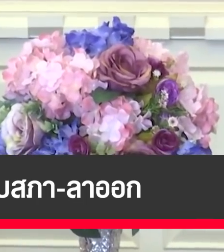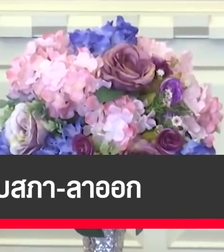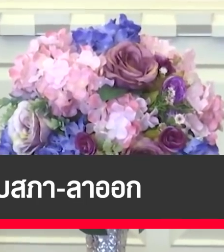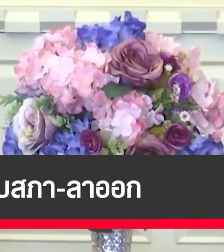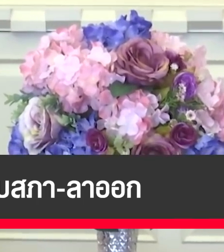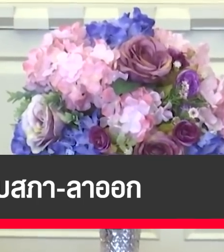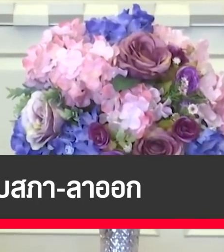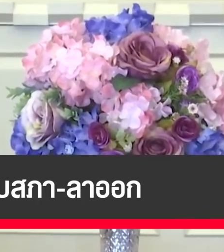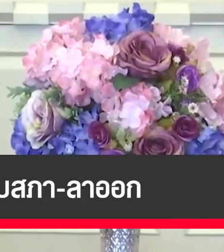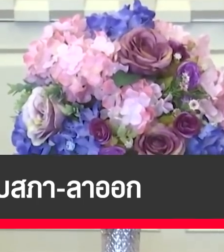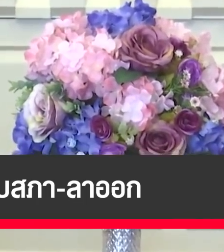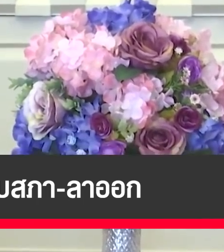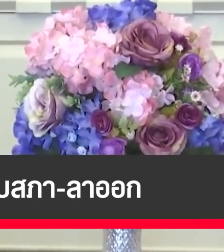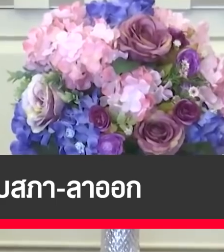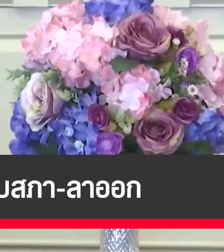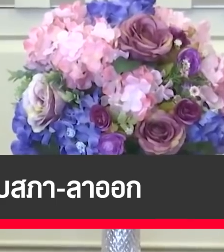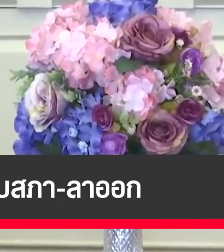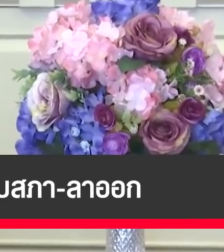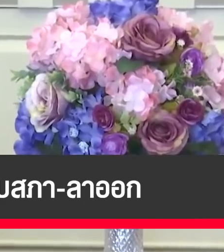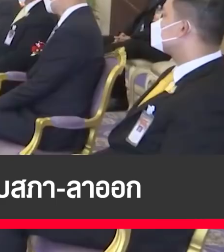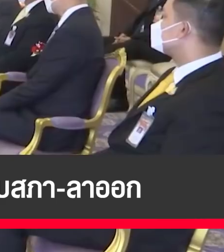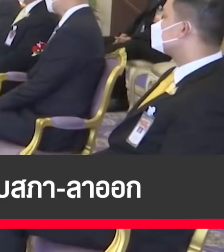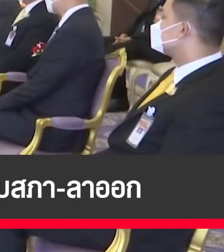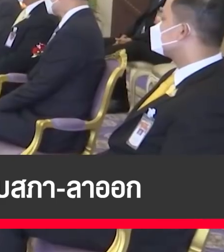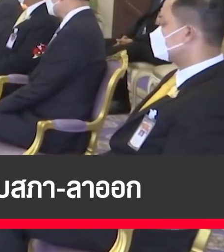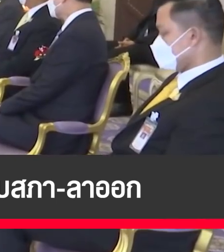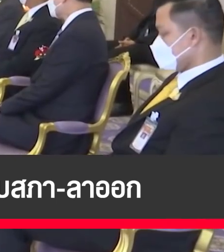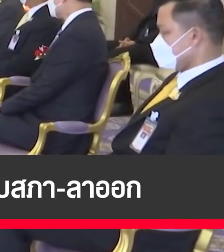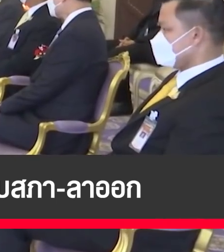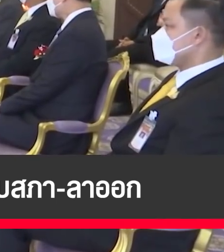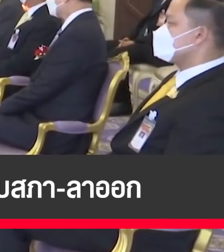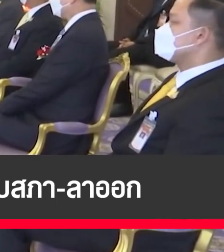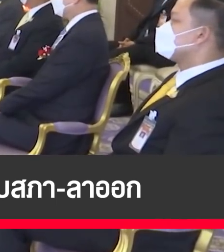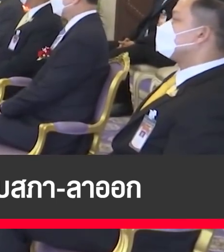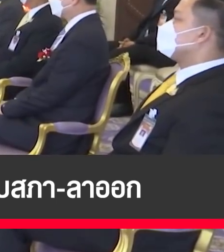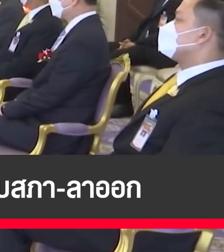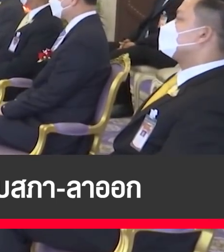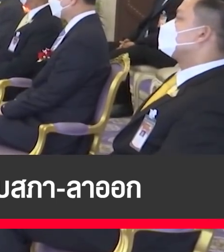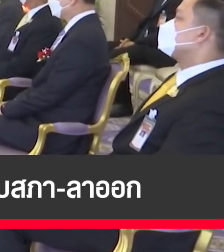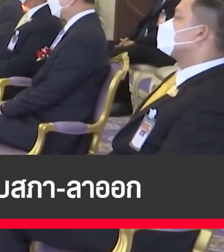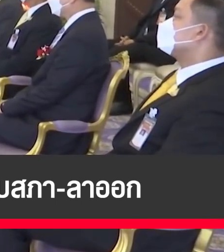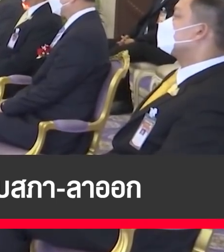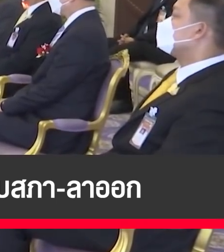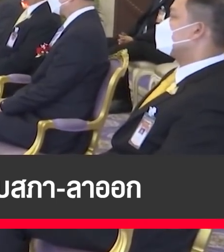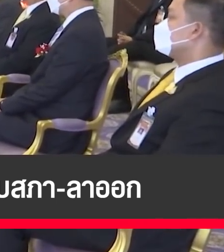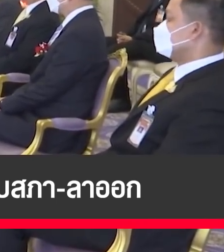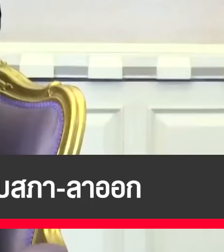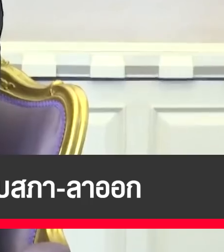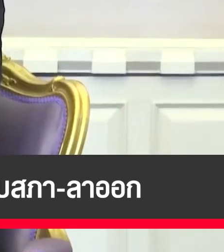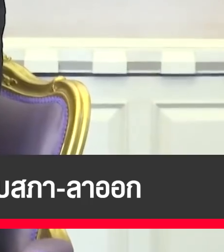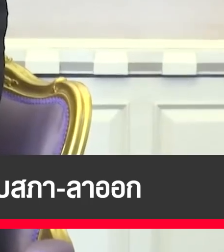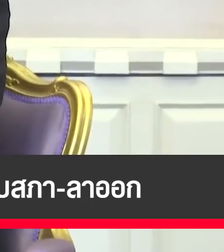ป๊อปปี้จากคุณหญิงแสงเดือนหน้านครประธานมูลนิธิสงเคราะห์ครอบครัวทหารผ่านศึกเนื่องจากวันทหารผ่